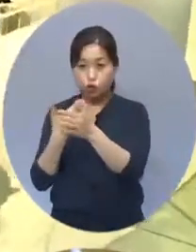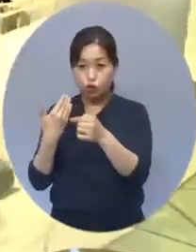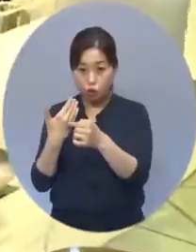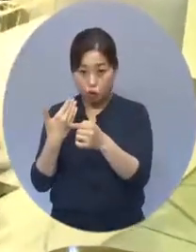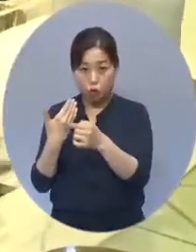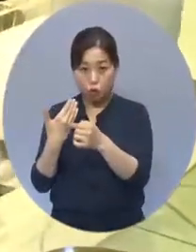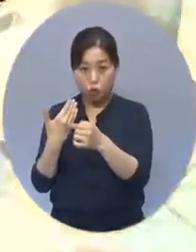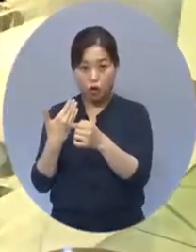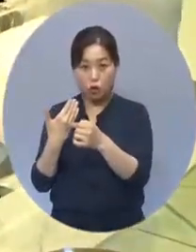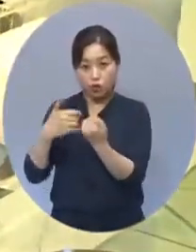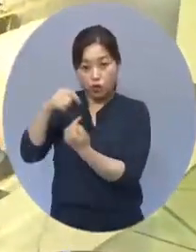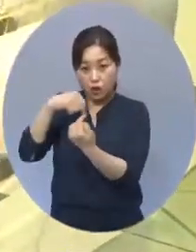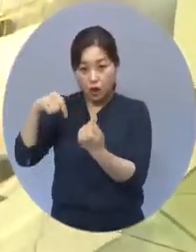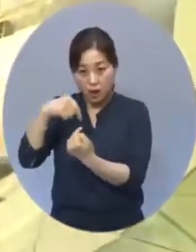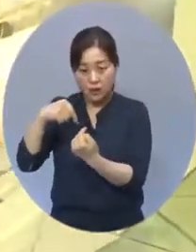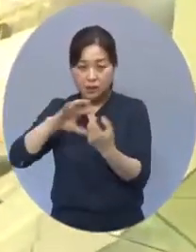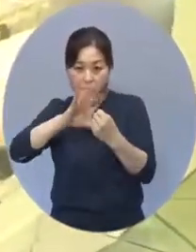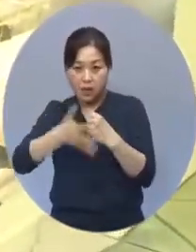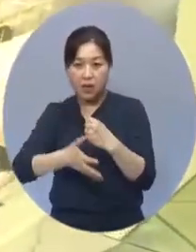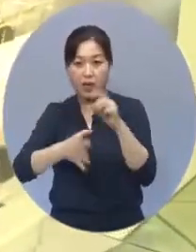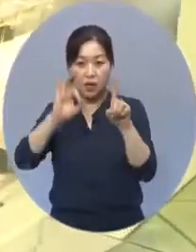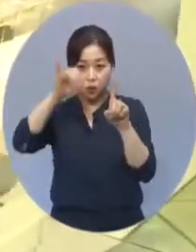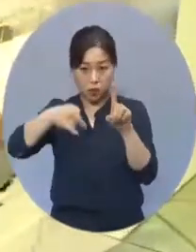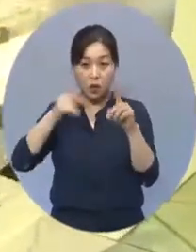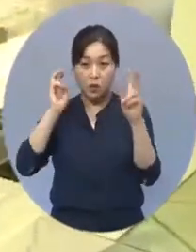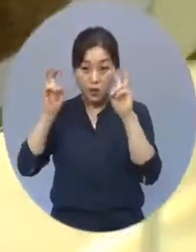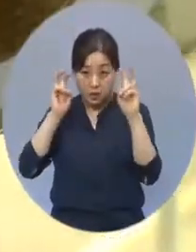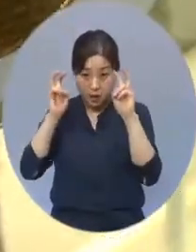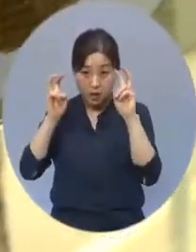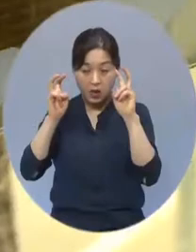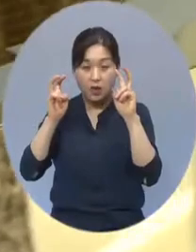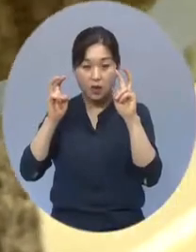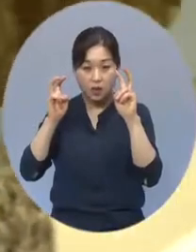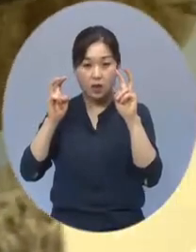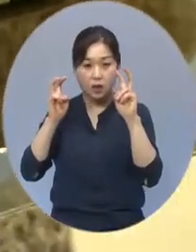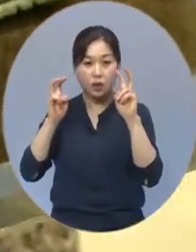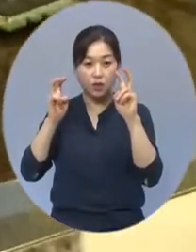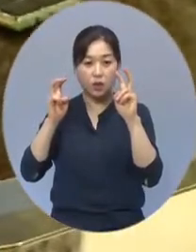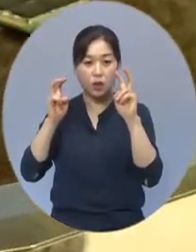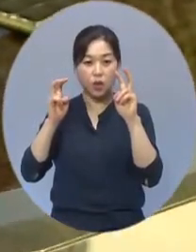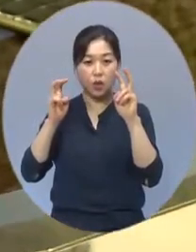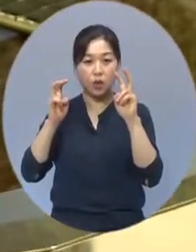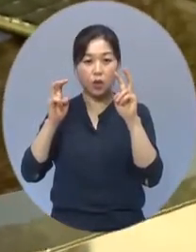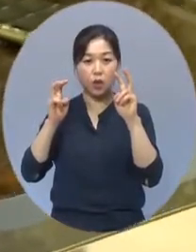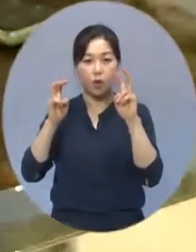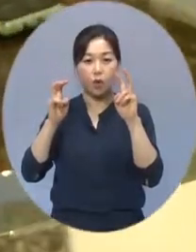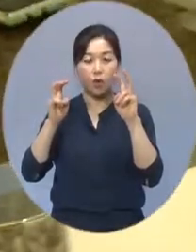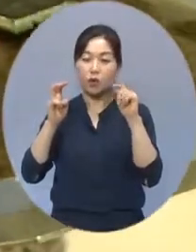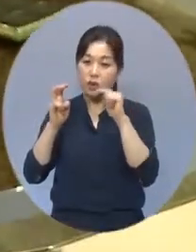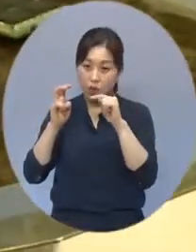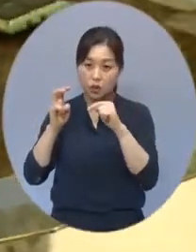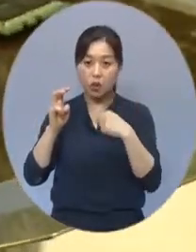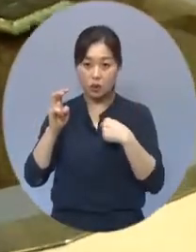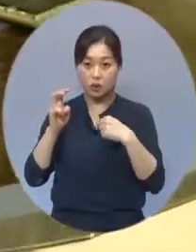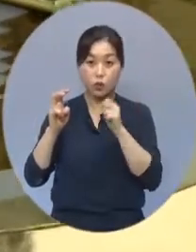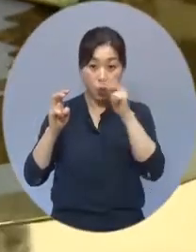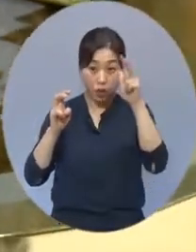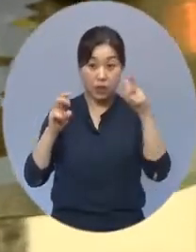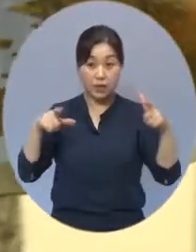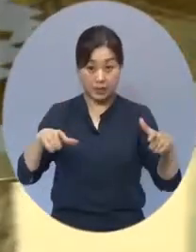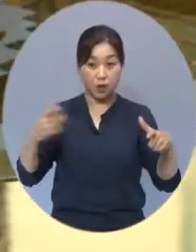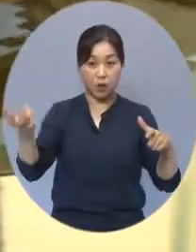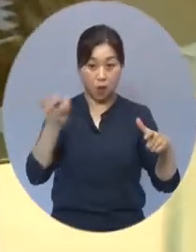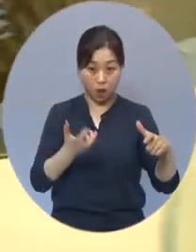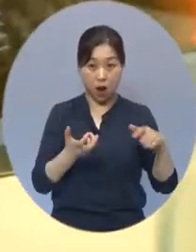1위의 회사가 이제 서프라이 글로벌이라는 회사인데 그 회사도 지금 우리 지역에 지금